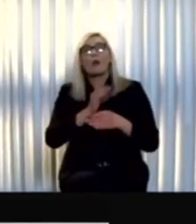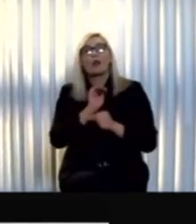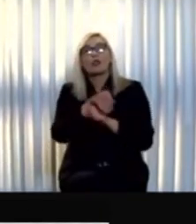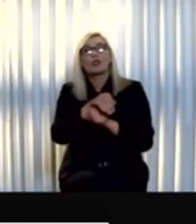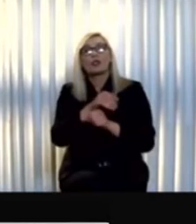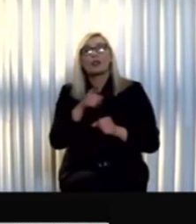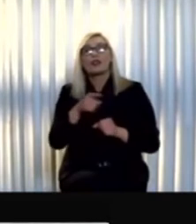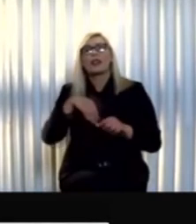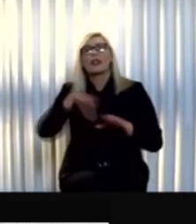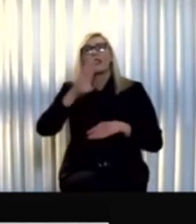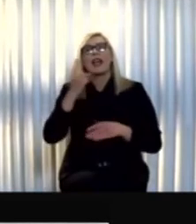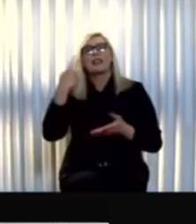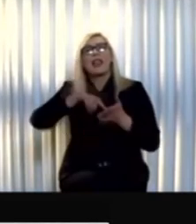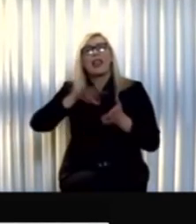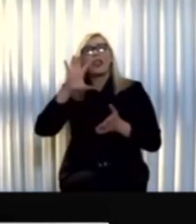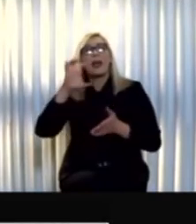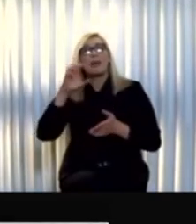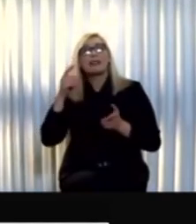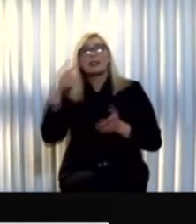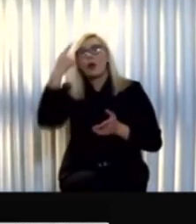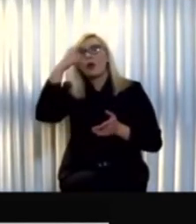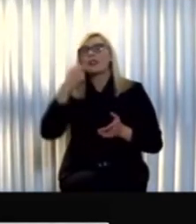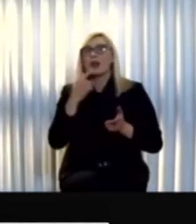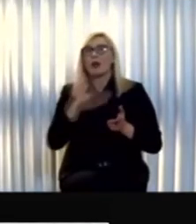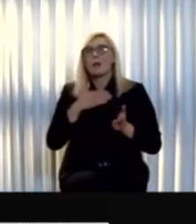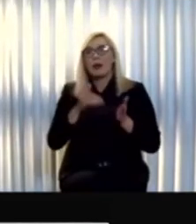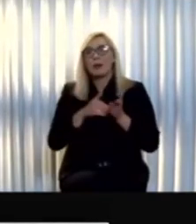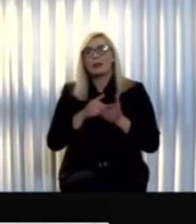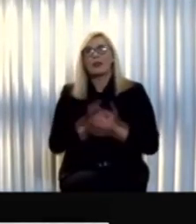над 1500 лица крајни корисници.